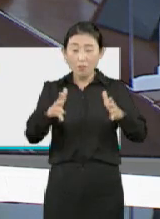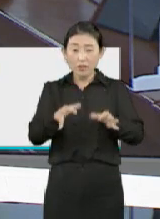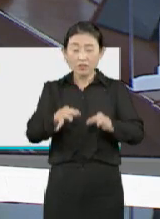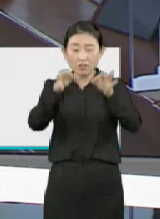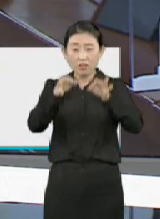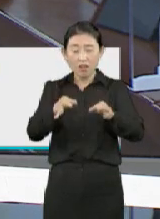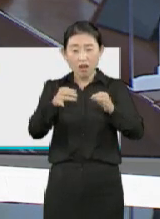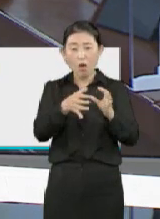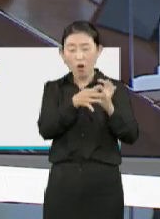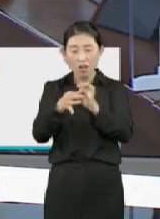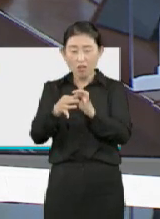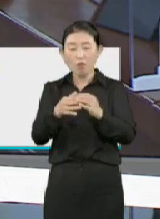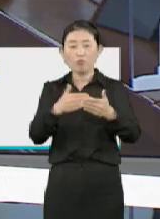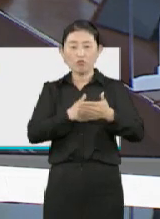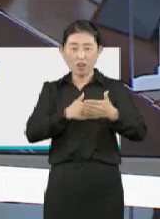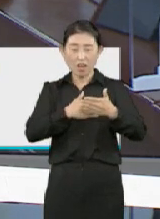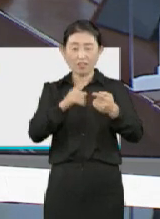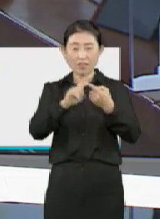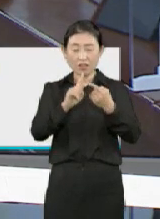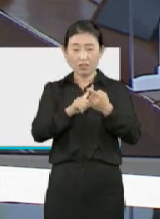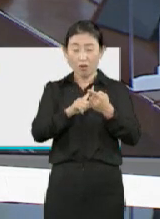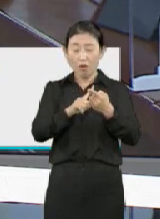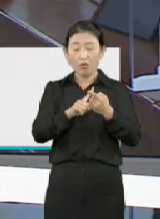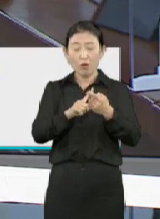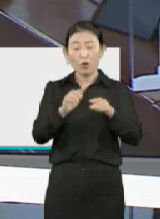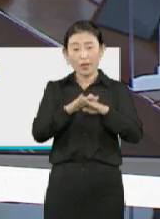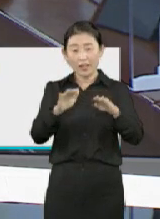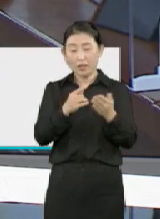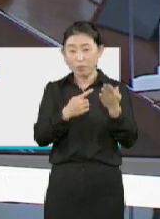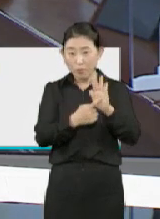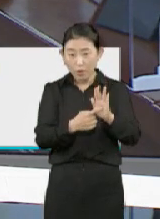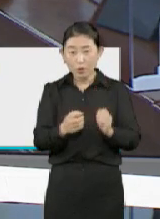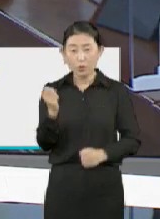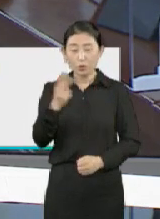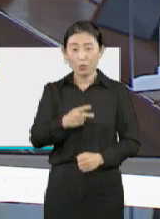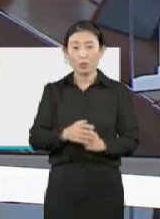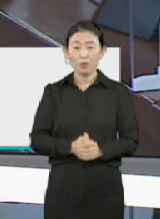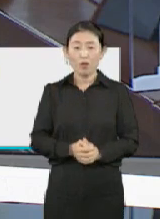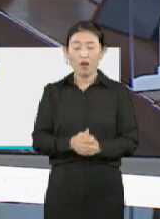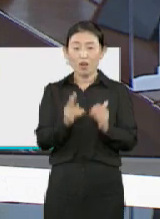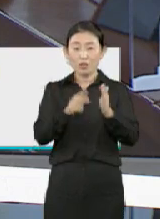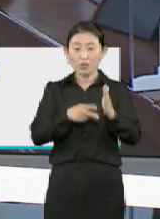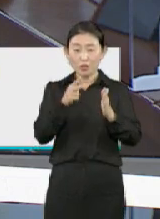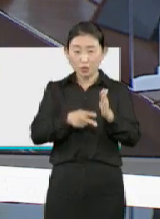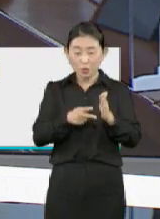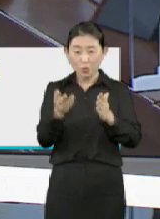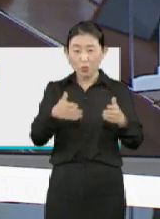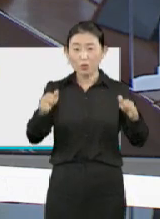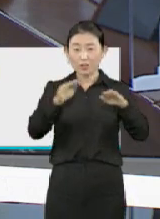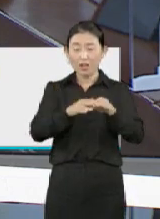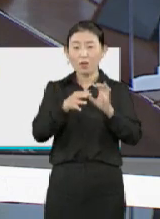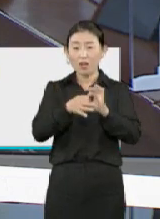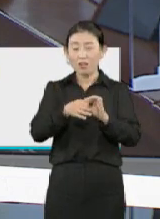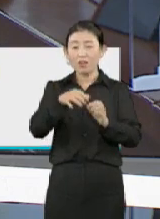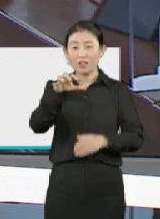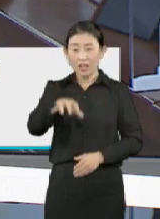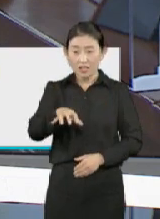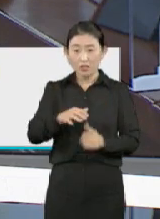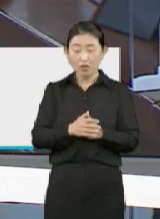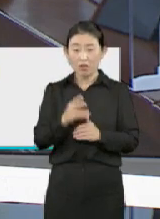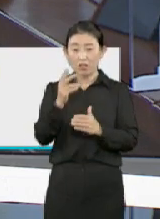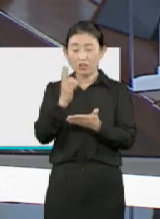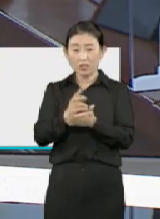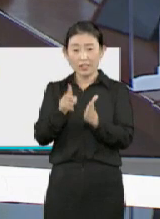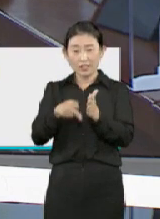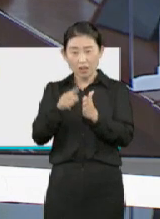정하겠다 고 밝혔고 국화 철도공단 국감에서 전국에서 유일하게 17 현재 임시 역사인 천안역 개량